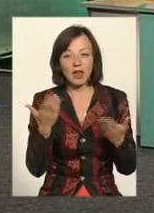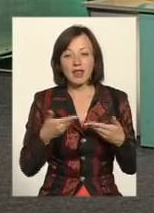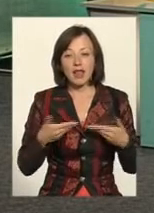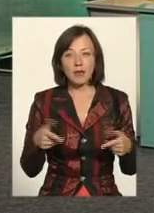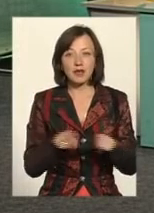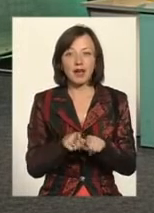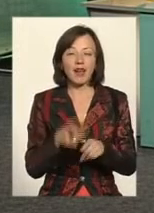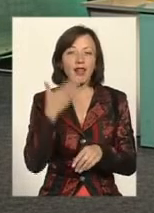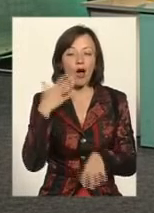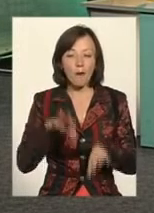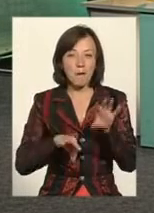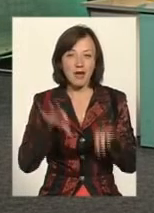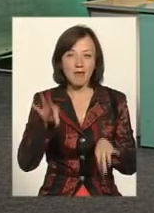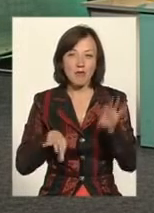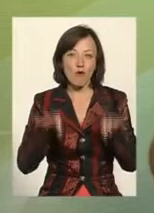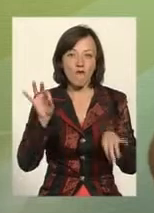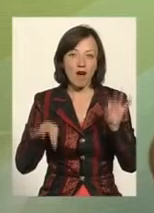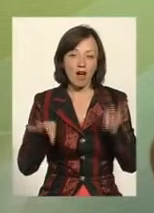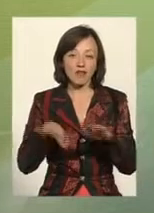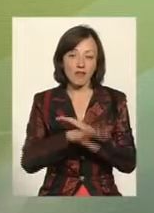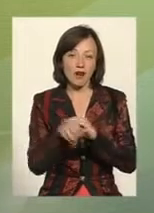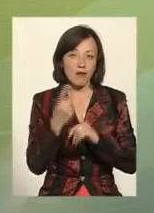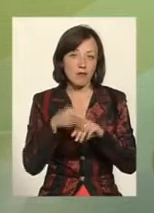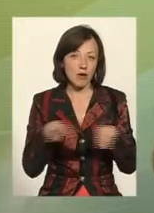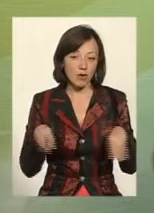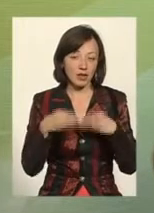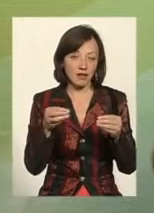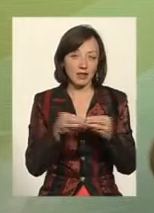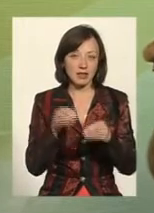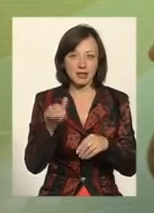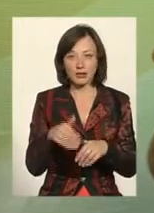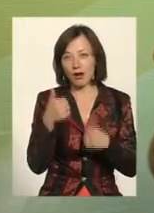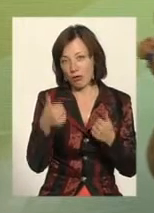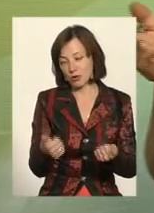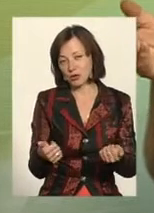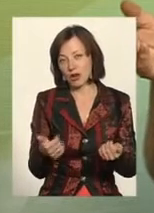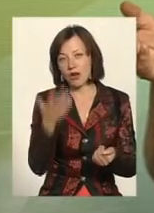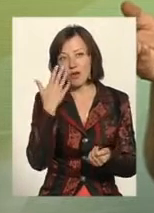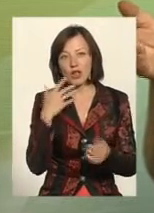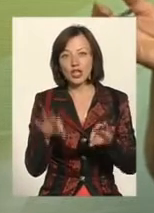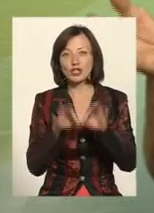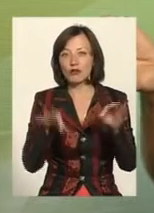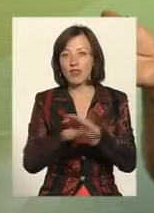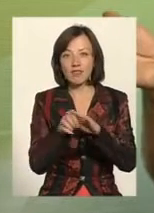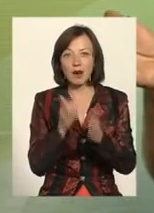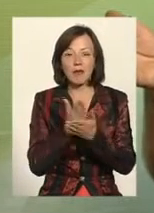так легко маніпулювати, ви розумієте? От. Вкрав мільйон, дав 10 тисяч – хороший. Коли той нічого